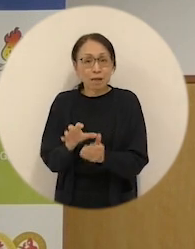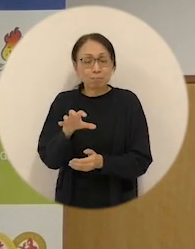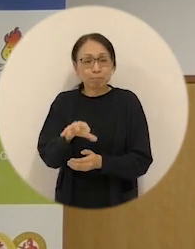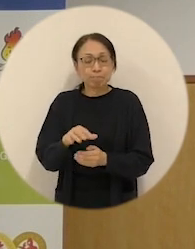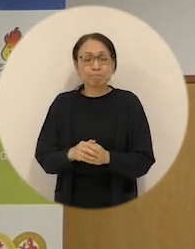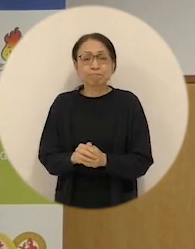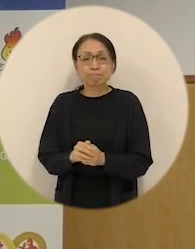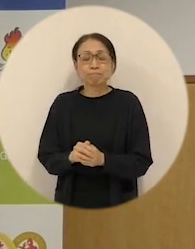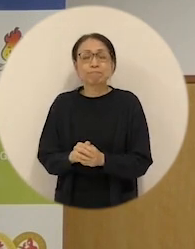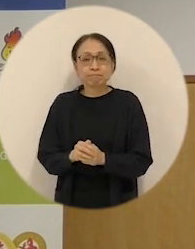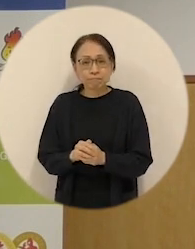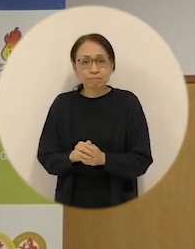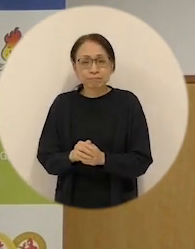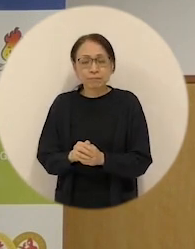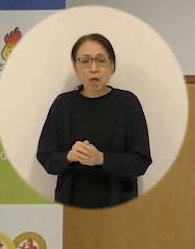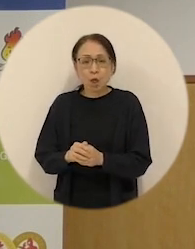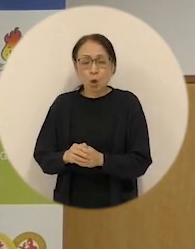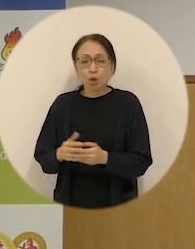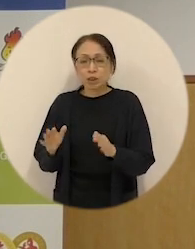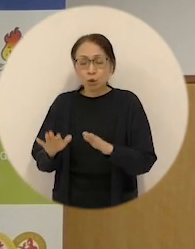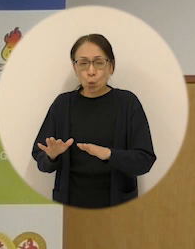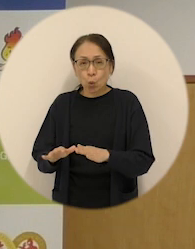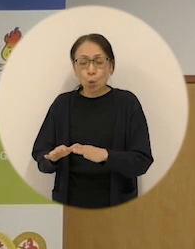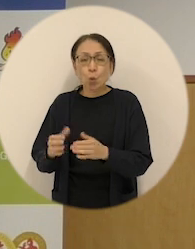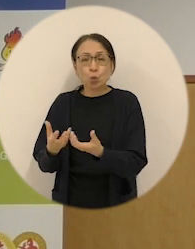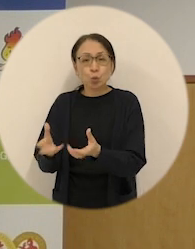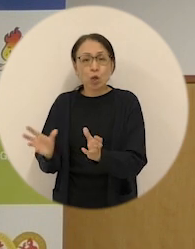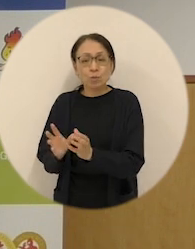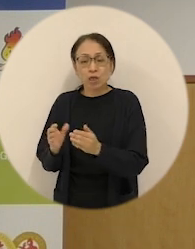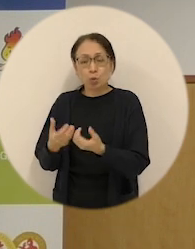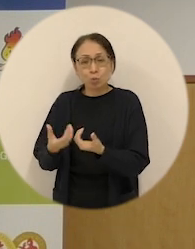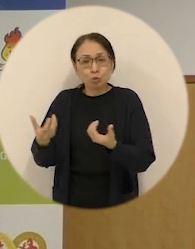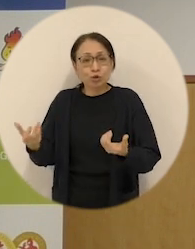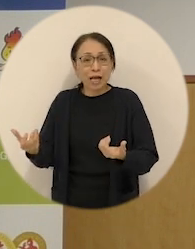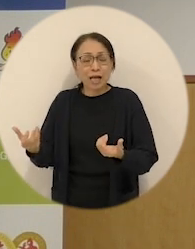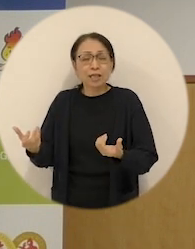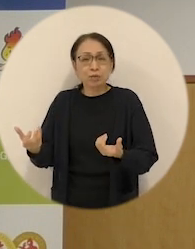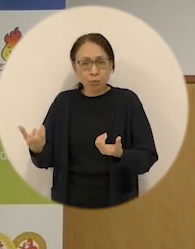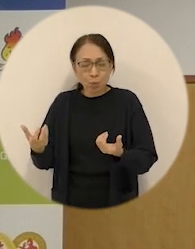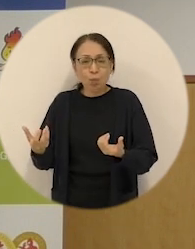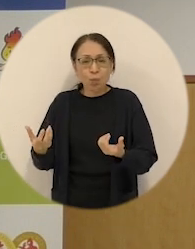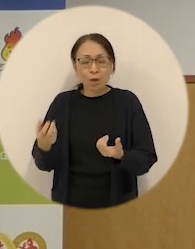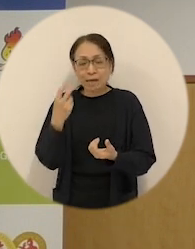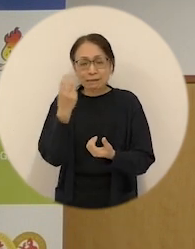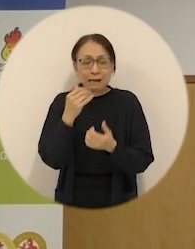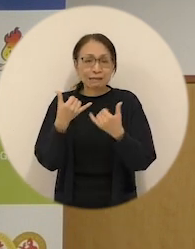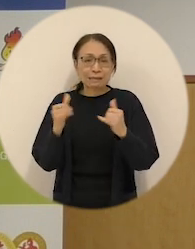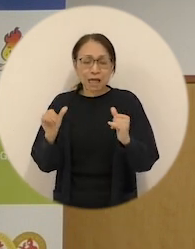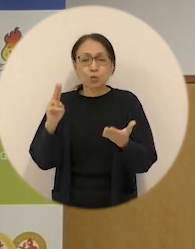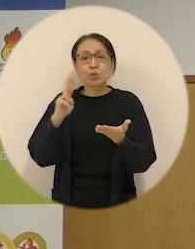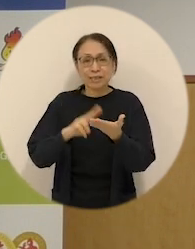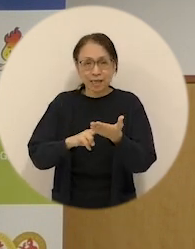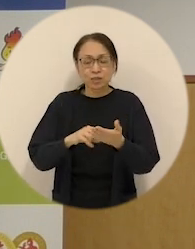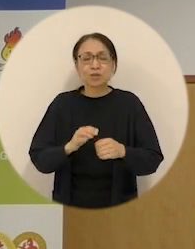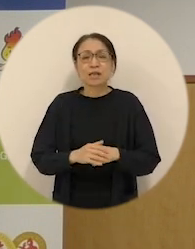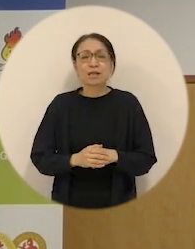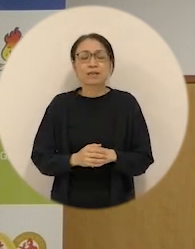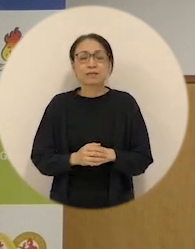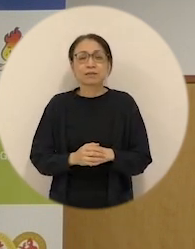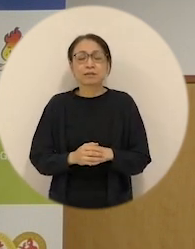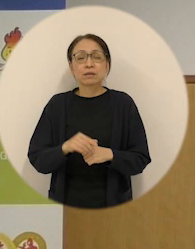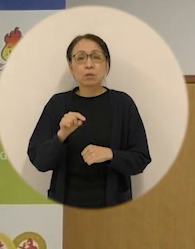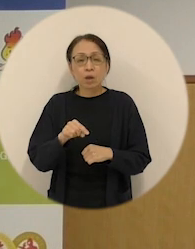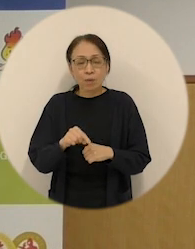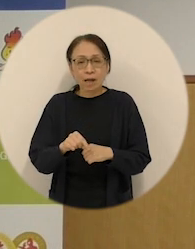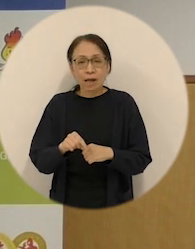立須賀川一生児童クラブ館分館の指定管理者の指定についてであります。本案は